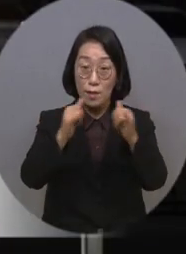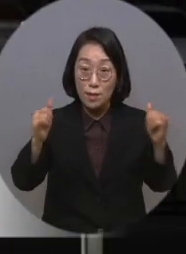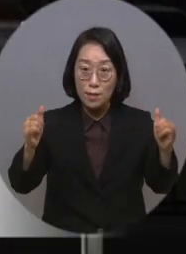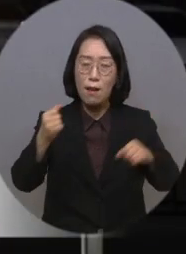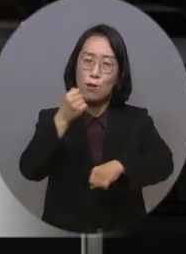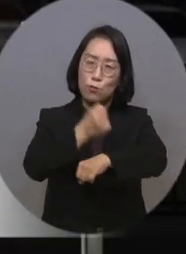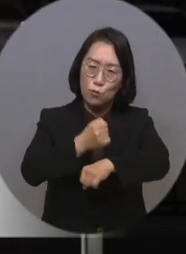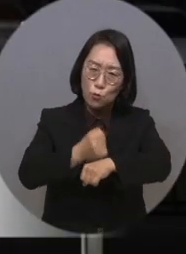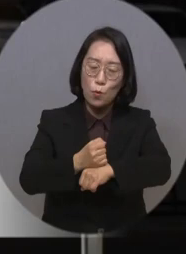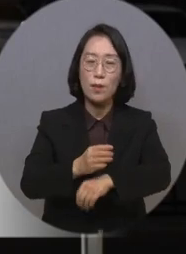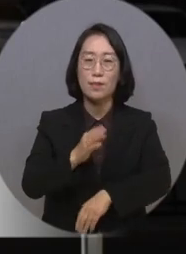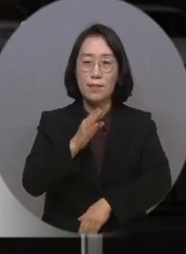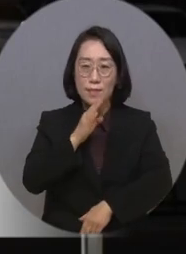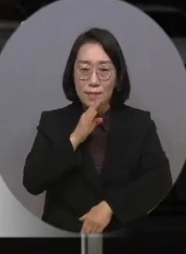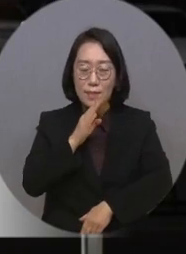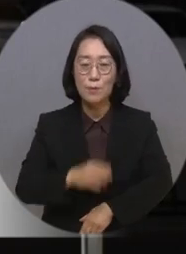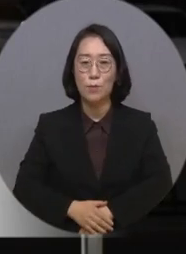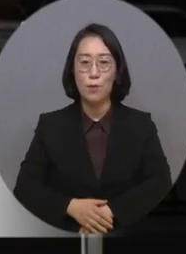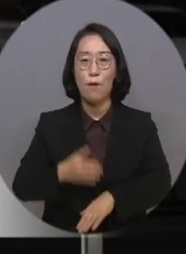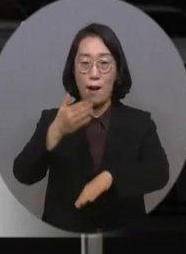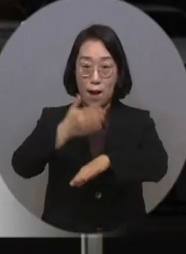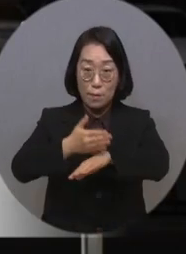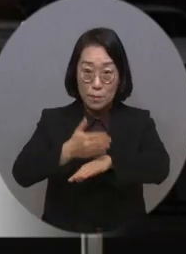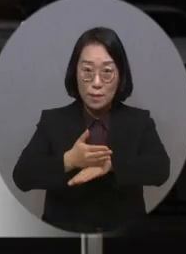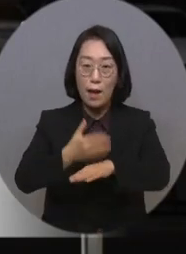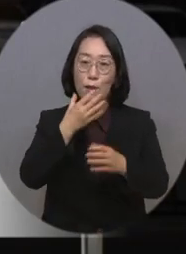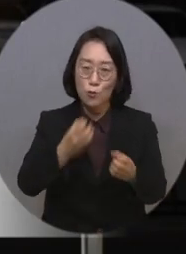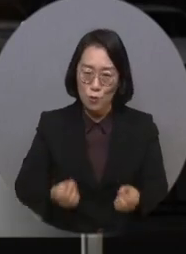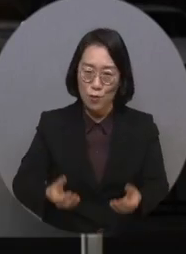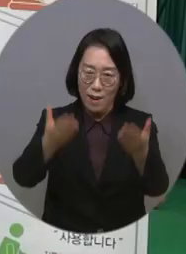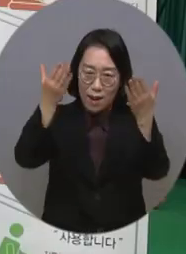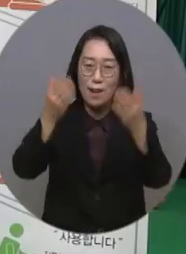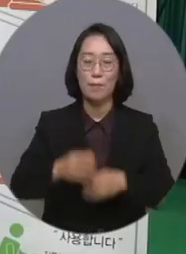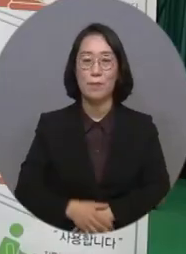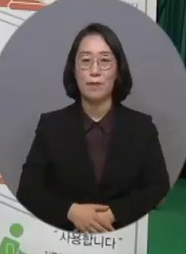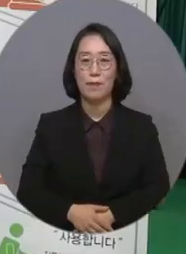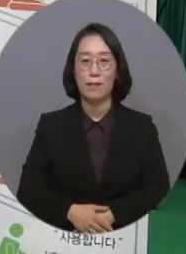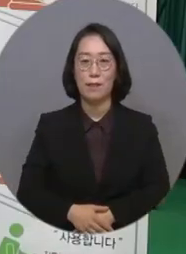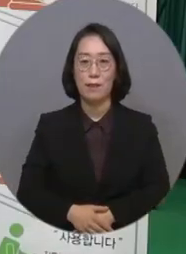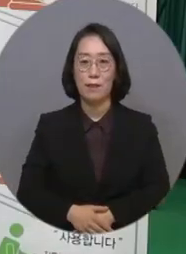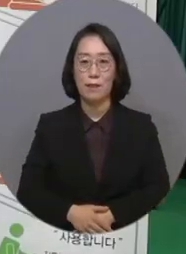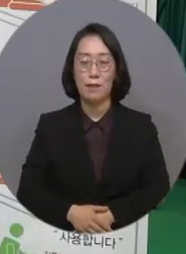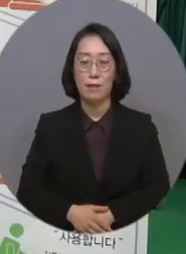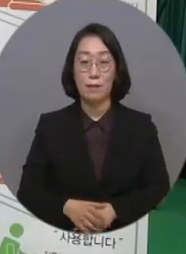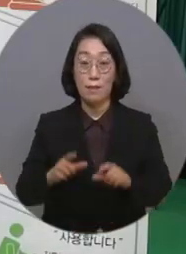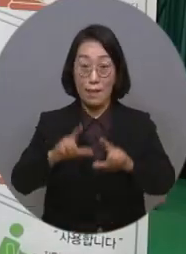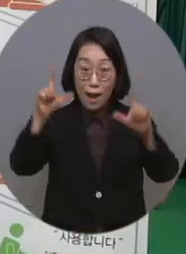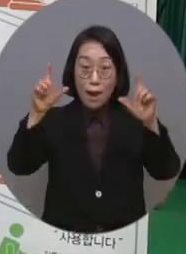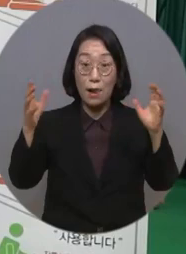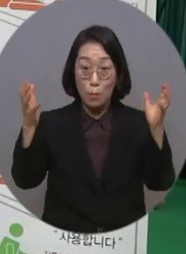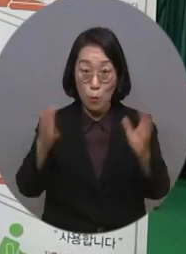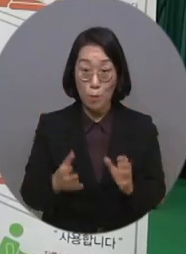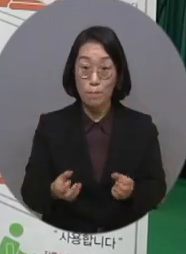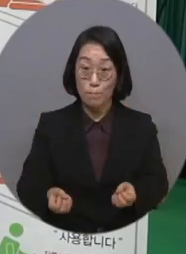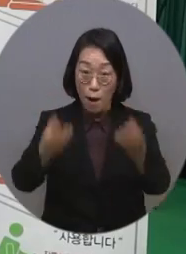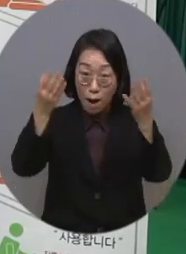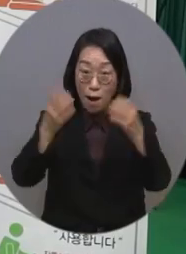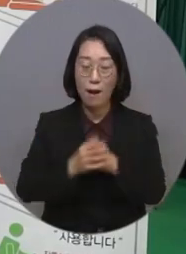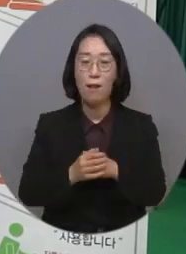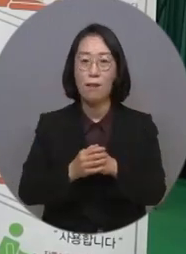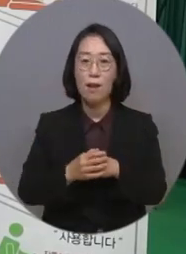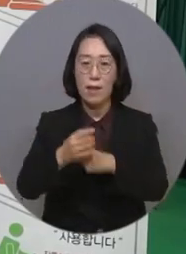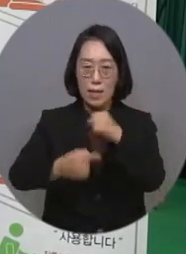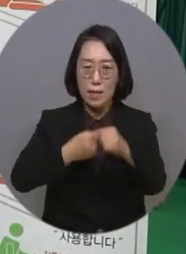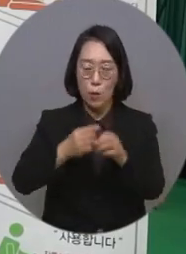노고에 진심으로 감사와 축하를 드립니다. 자원봉사자의 날이 열려 한 해의 활동을 돌아보고